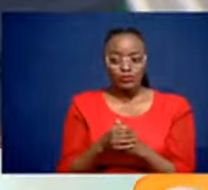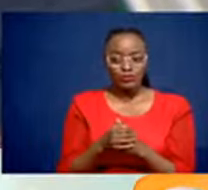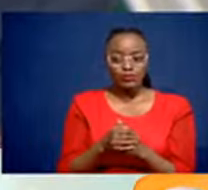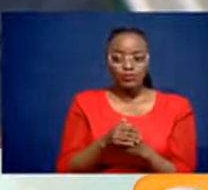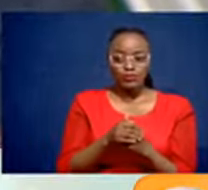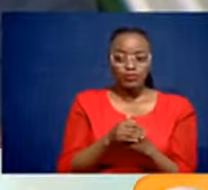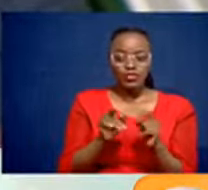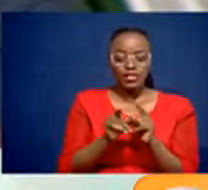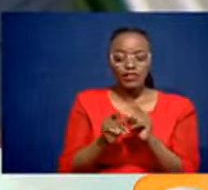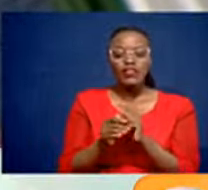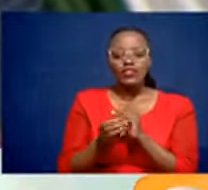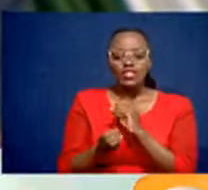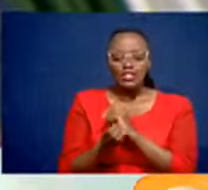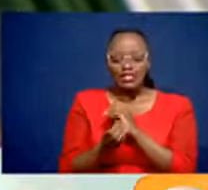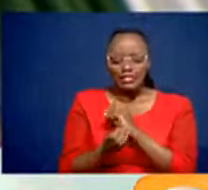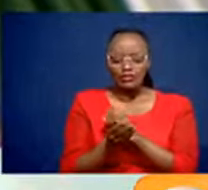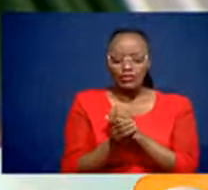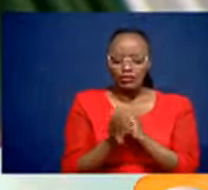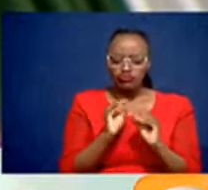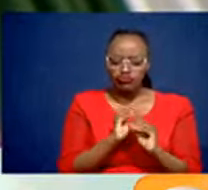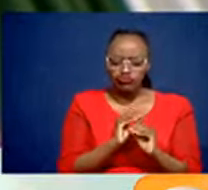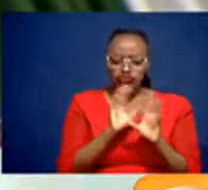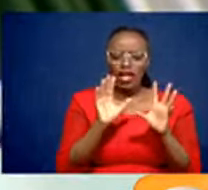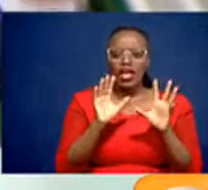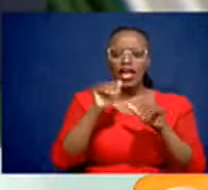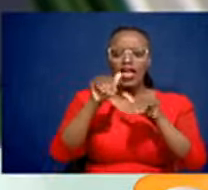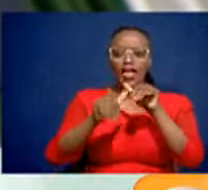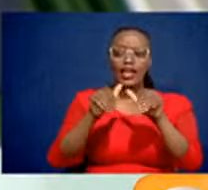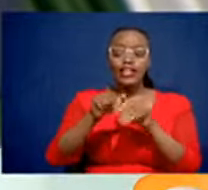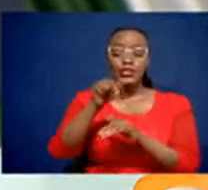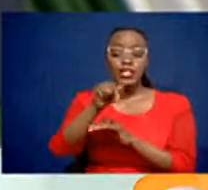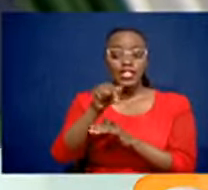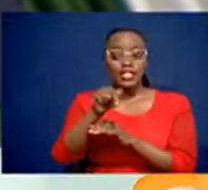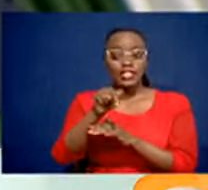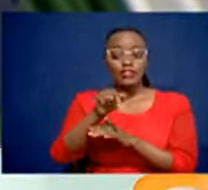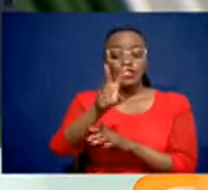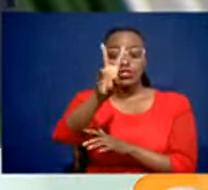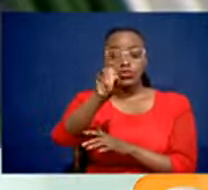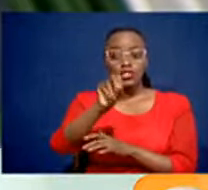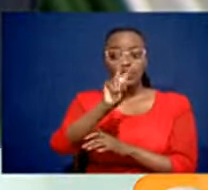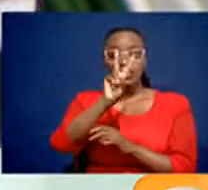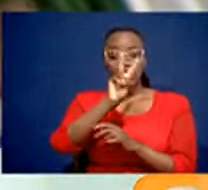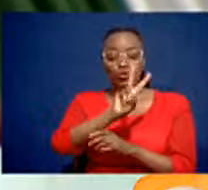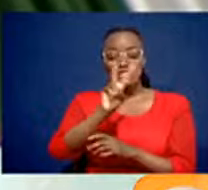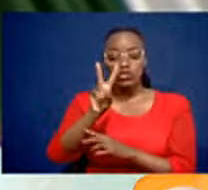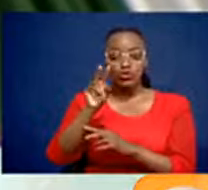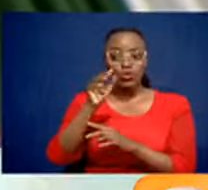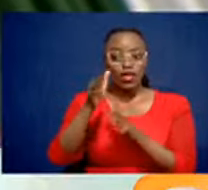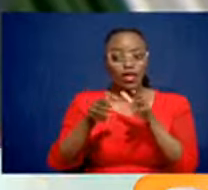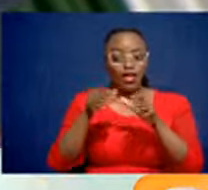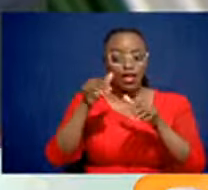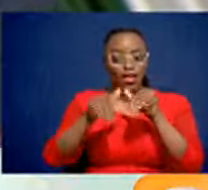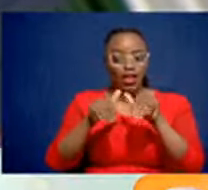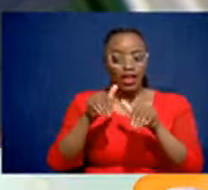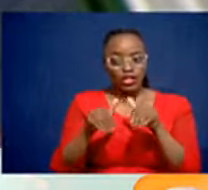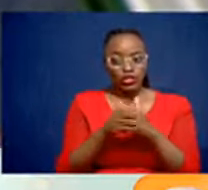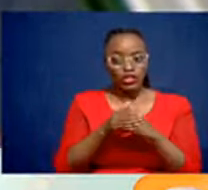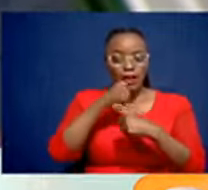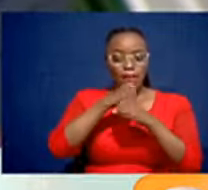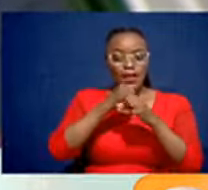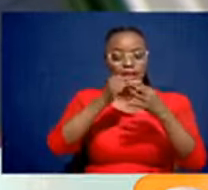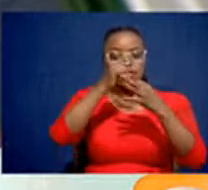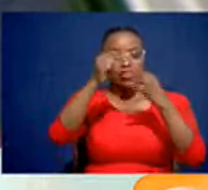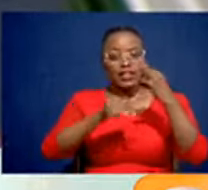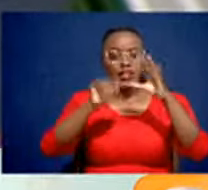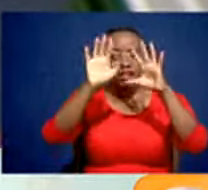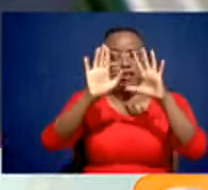2022, it was a defining election. Hiyo kura ya mwaka wa 2002 ilifanya mambo matatu